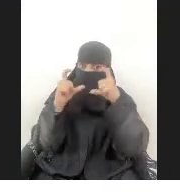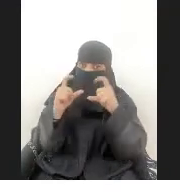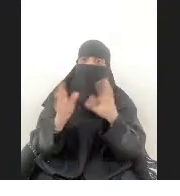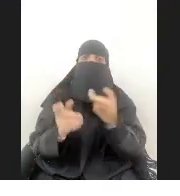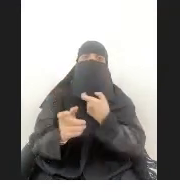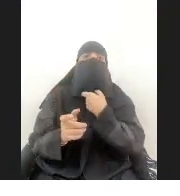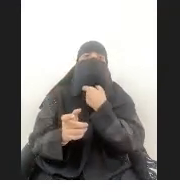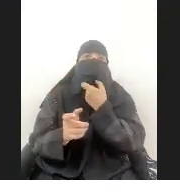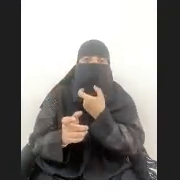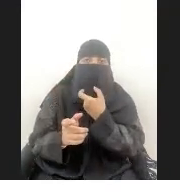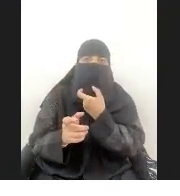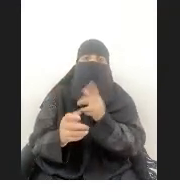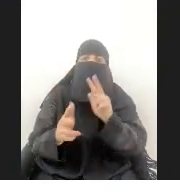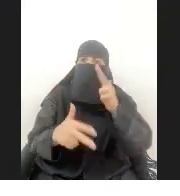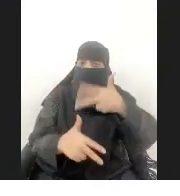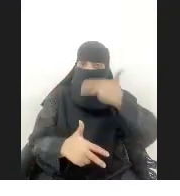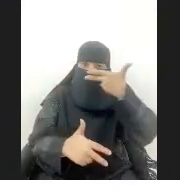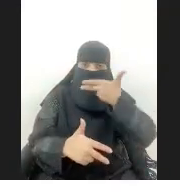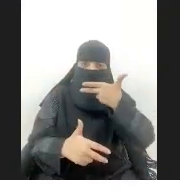أو حتى مرئي.